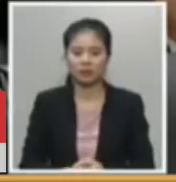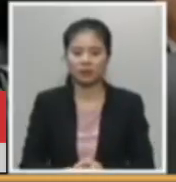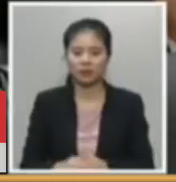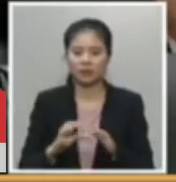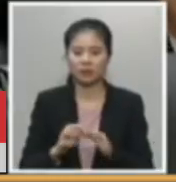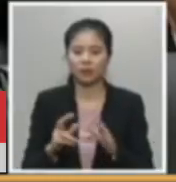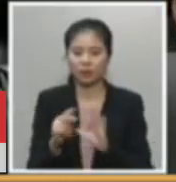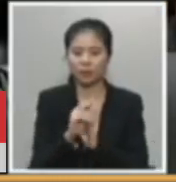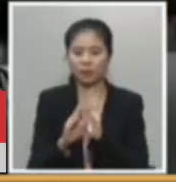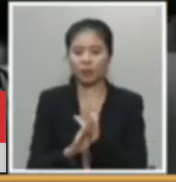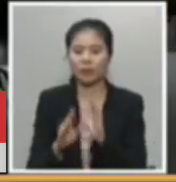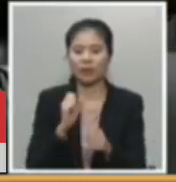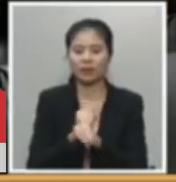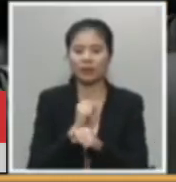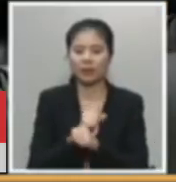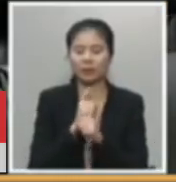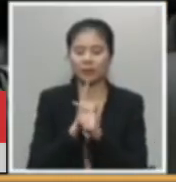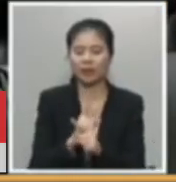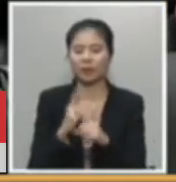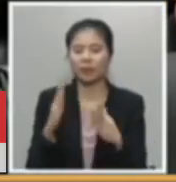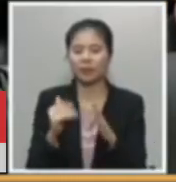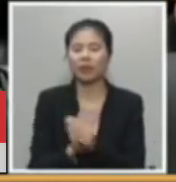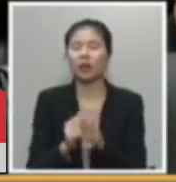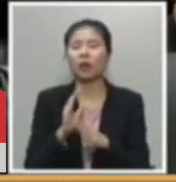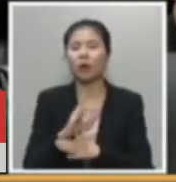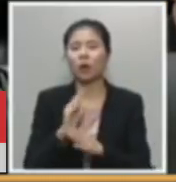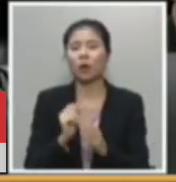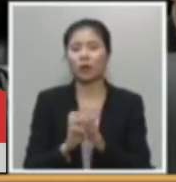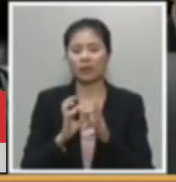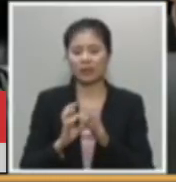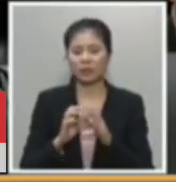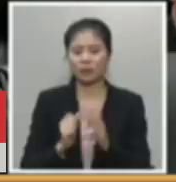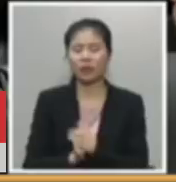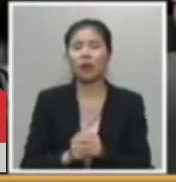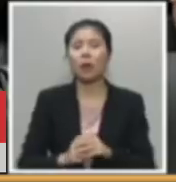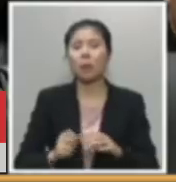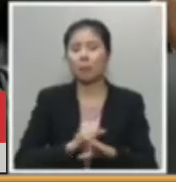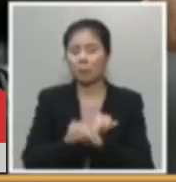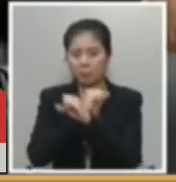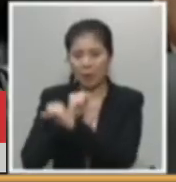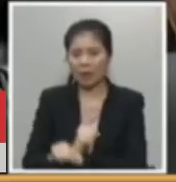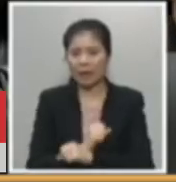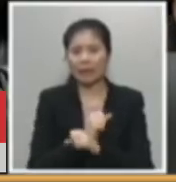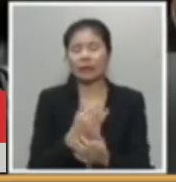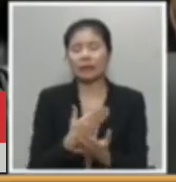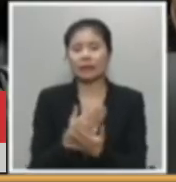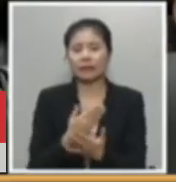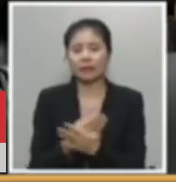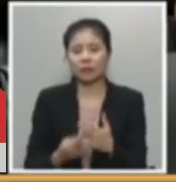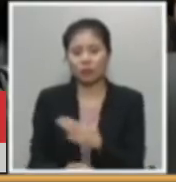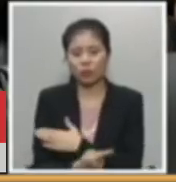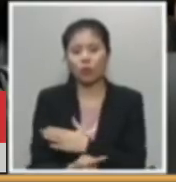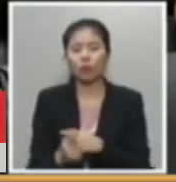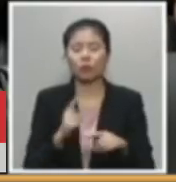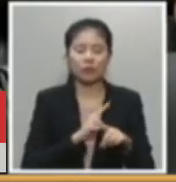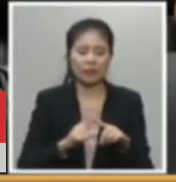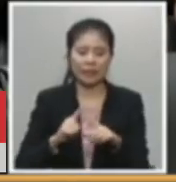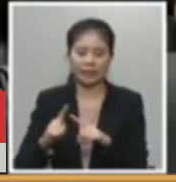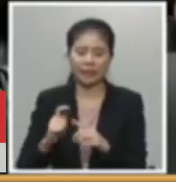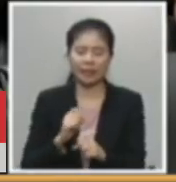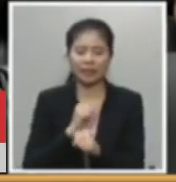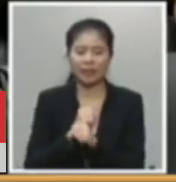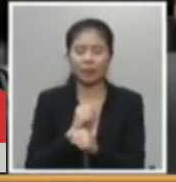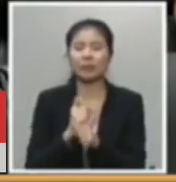ายของรัฐบาลที่ได้แถลงต่อสภาในเรื่องของการปราบปรามการทุจริตคอร์รัปชันครับดังนั้นนะครับผ